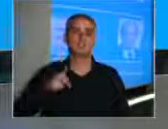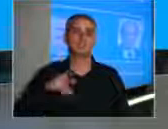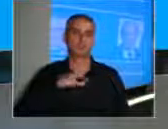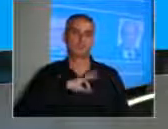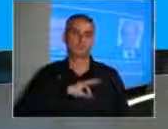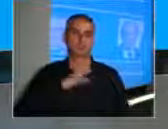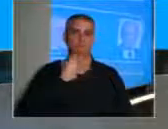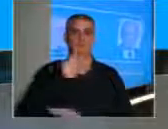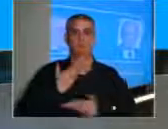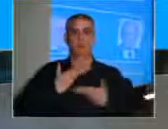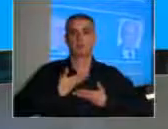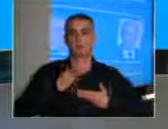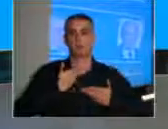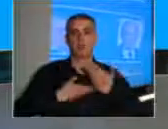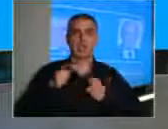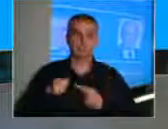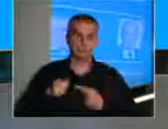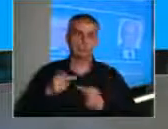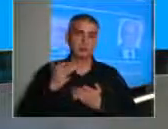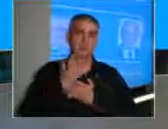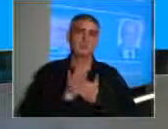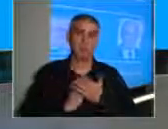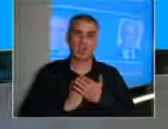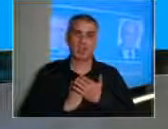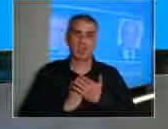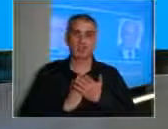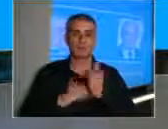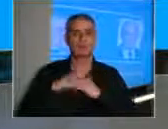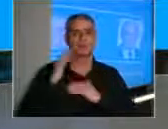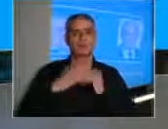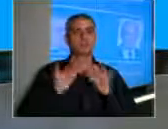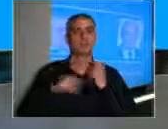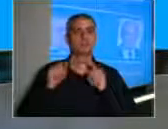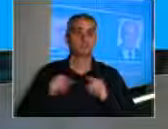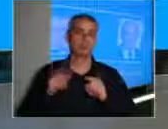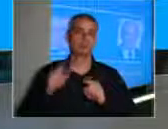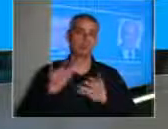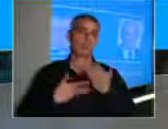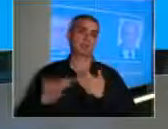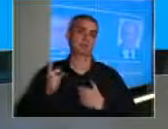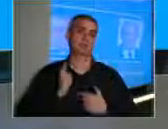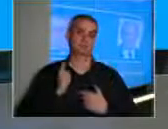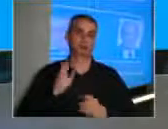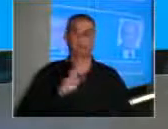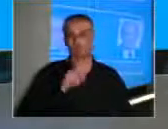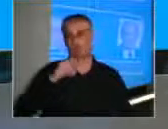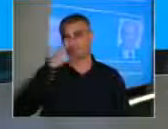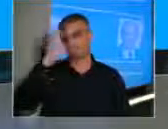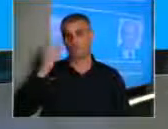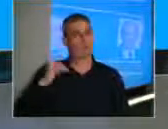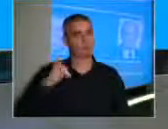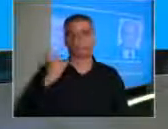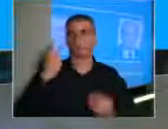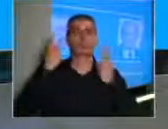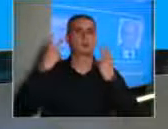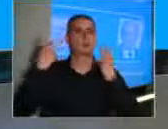רווחים שמדינת ישראל מקבלת ממערכת היחסים הזאת, וחלק מהבנייה של מערכת היחסים הזאת זה מערכת היחסים האישית בין נתניהו לפוטין. זה בהחלט